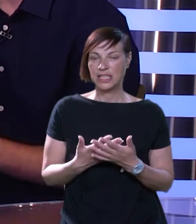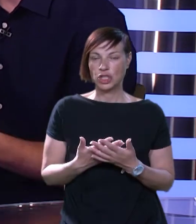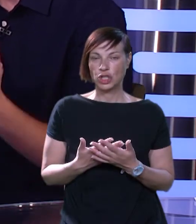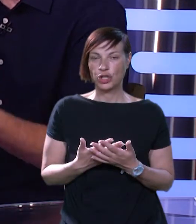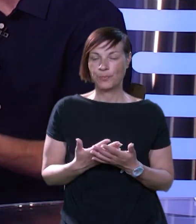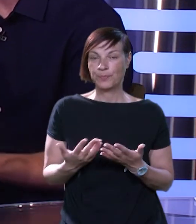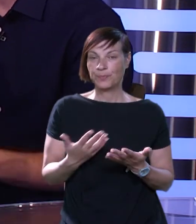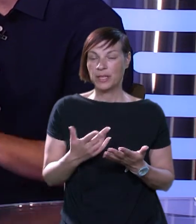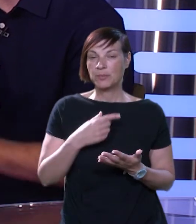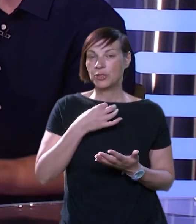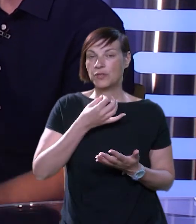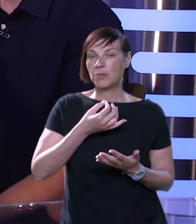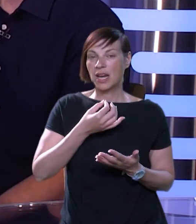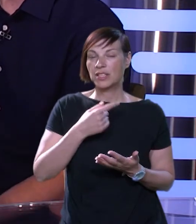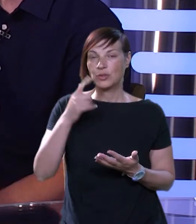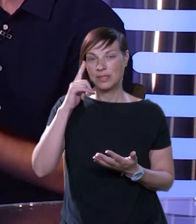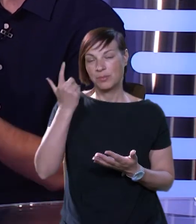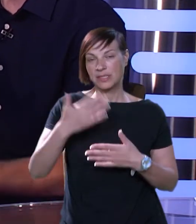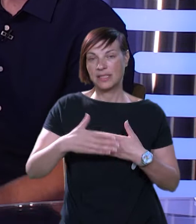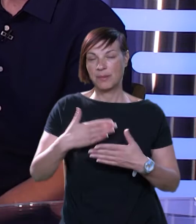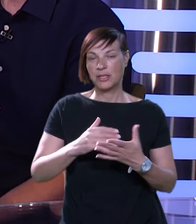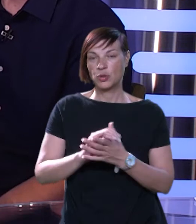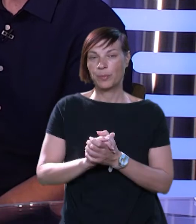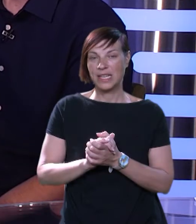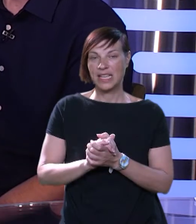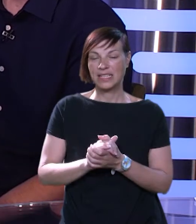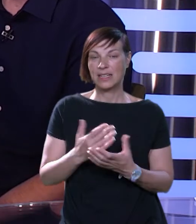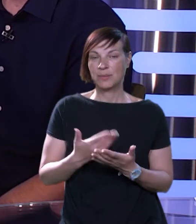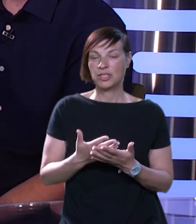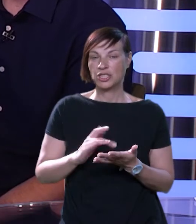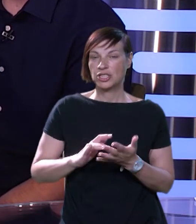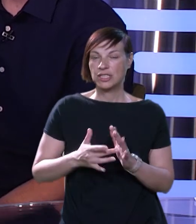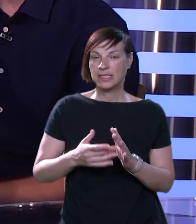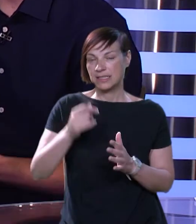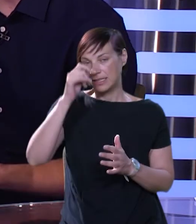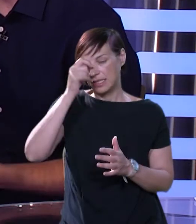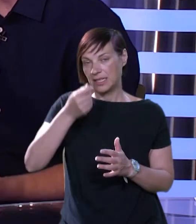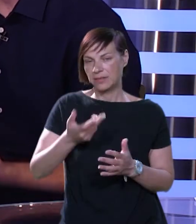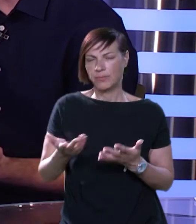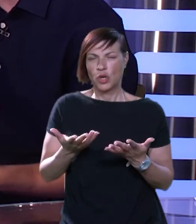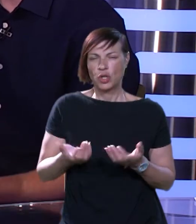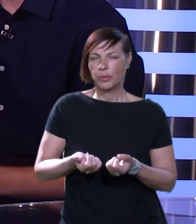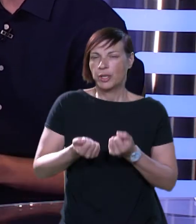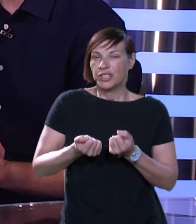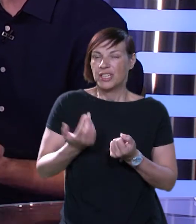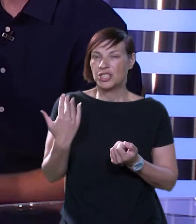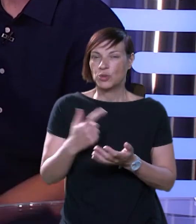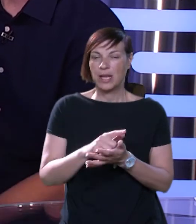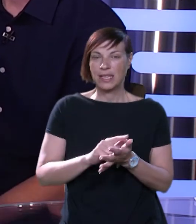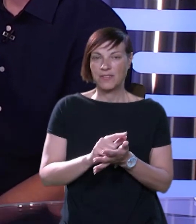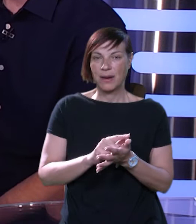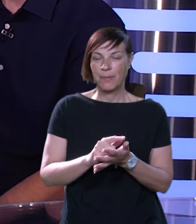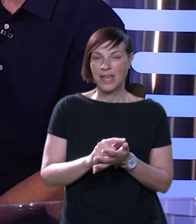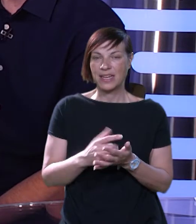nekako po tome glasu si tekako poznata i među kolegama i prijateljima i to je nešto što se cijeni. Ali koliko je to možda bilo teško u nekim